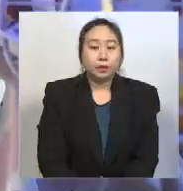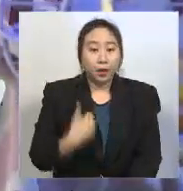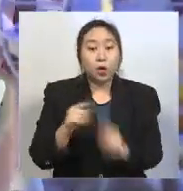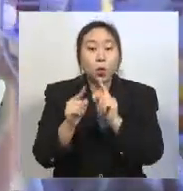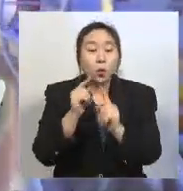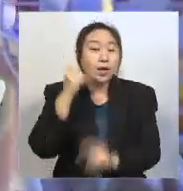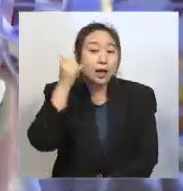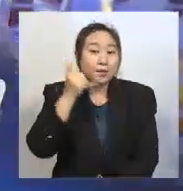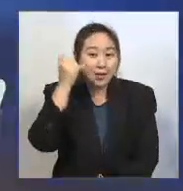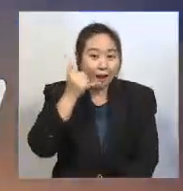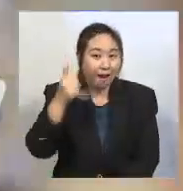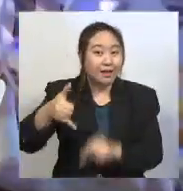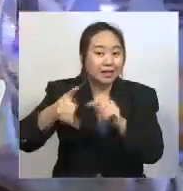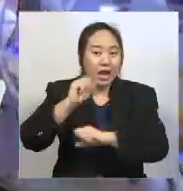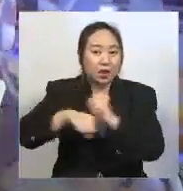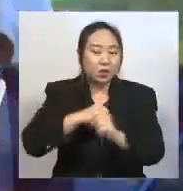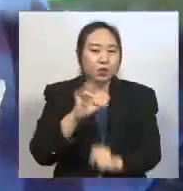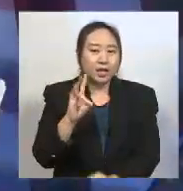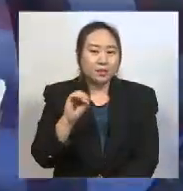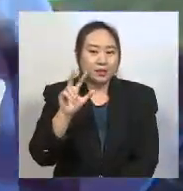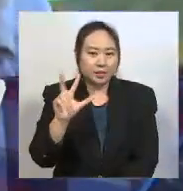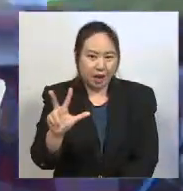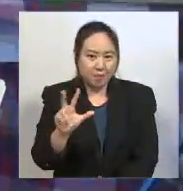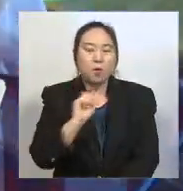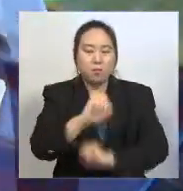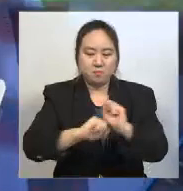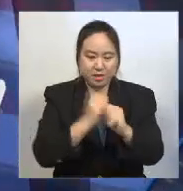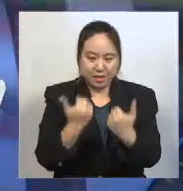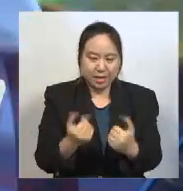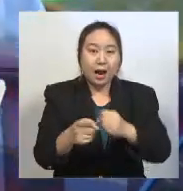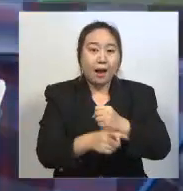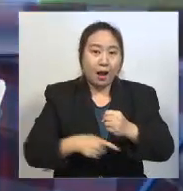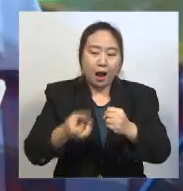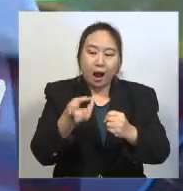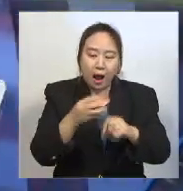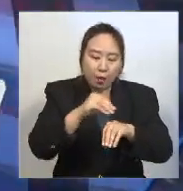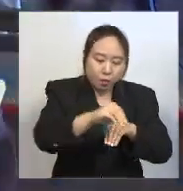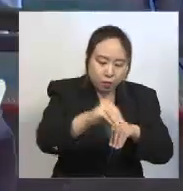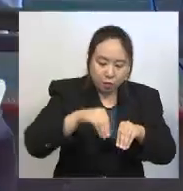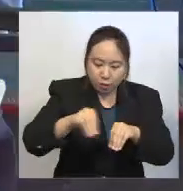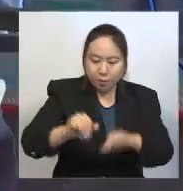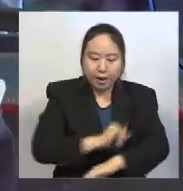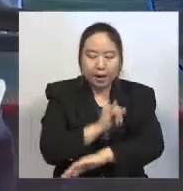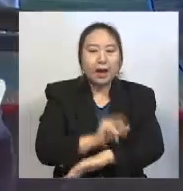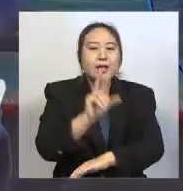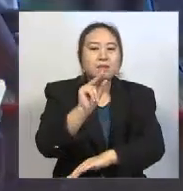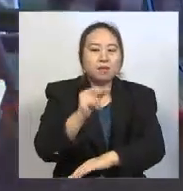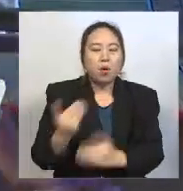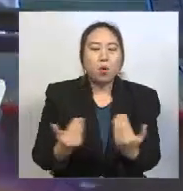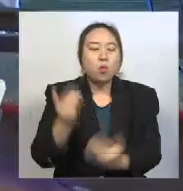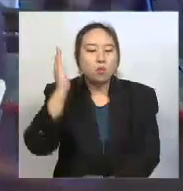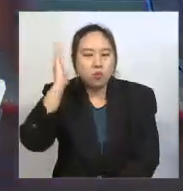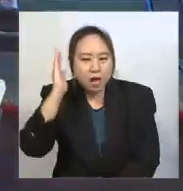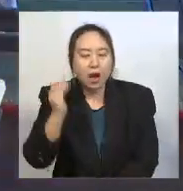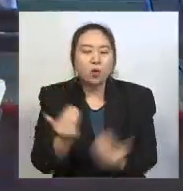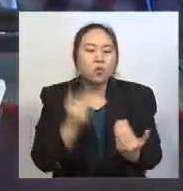ณยายทองศรีชูมากนะคะวัย73ปีก็บอกว่าปีนี้ทำนา30ไร่สงสารลูกชายบ้างลูกสาว